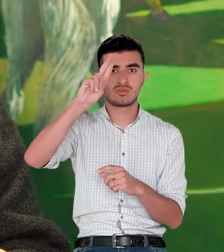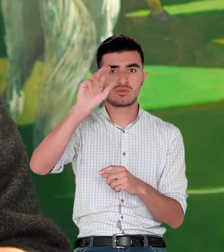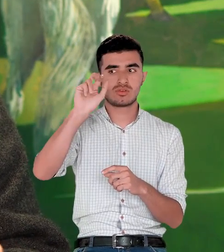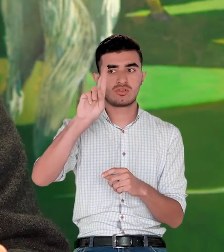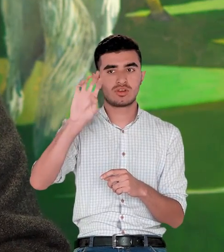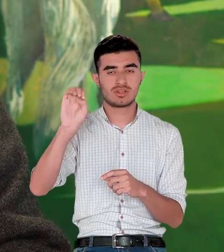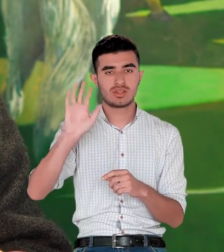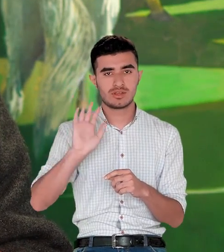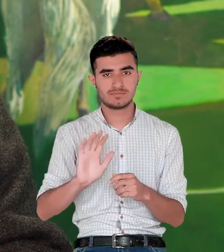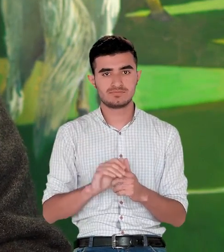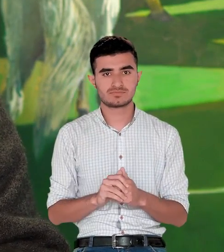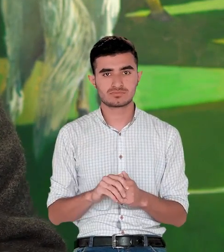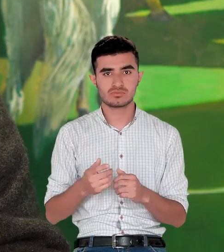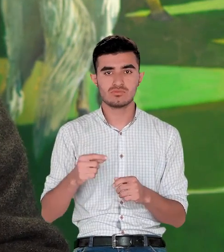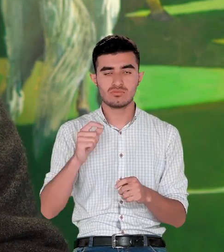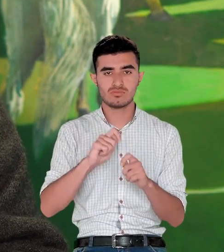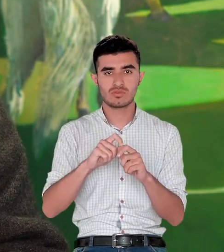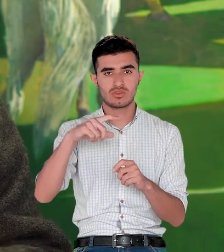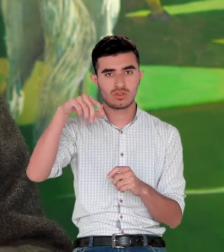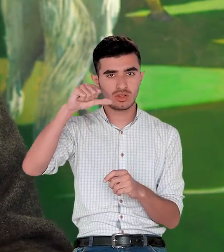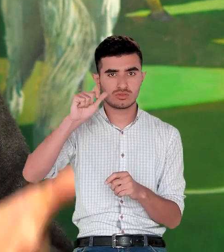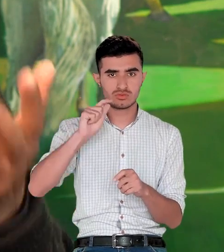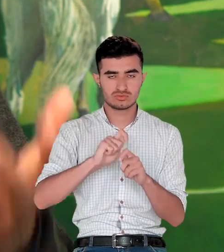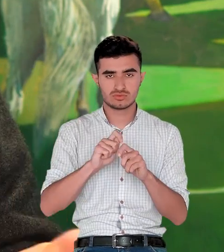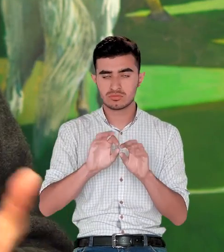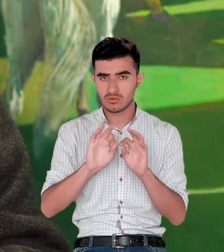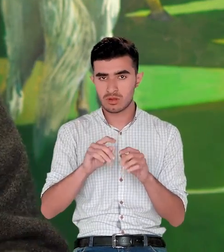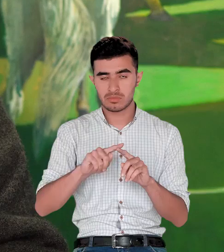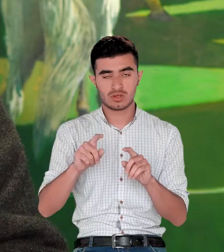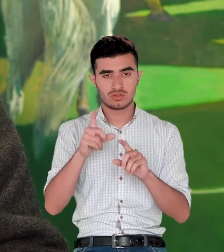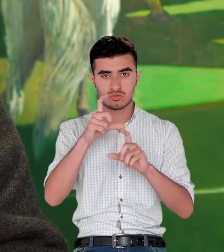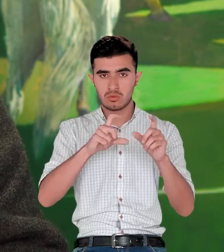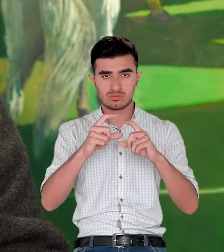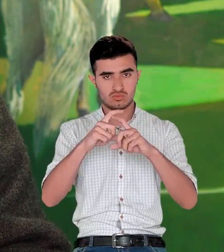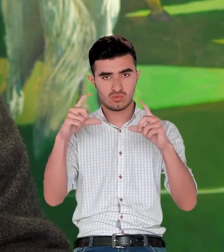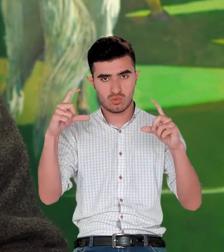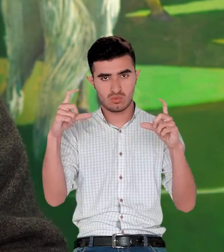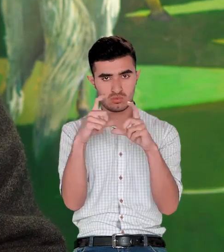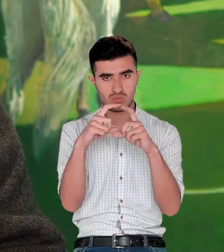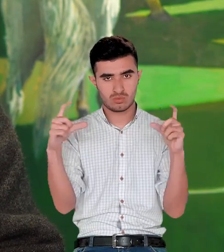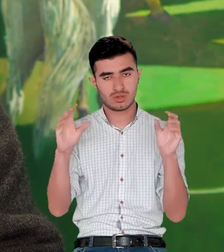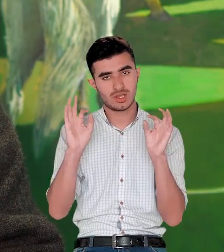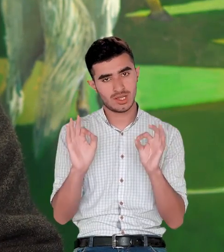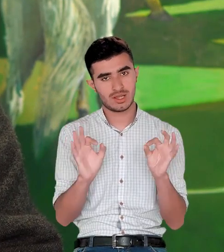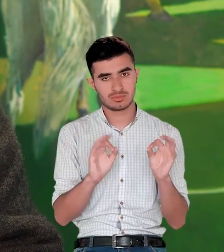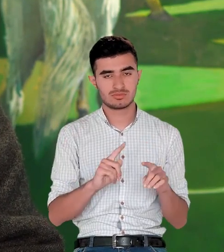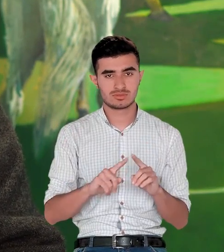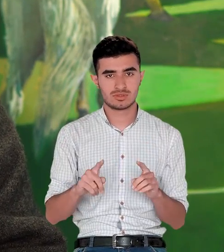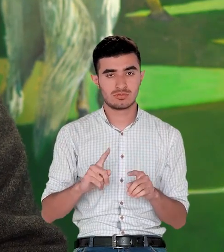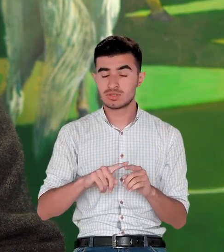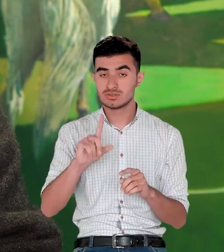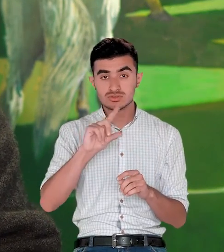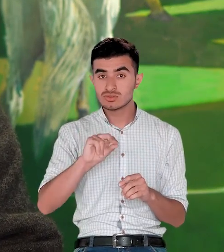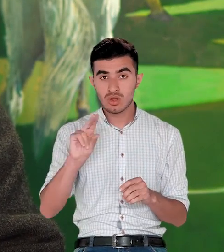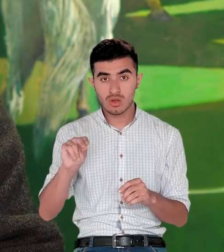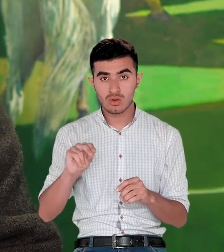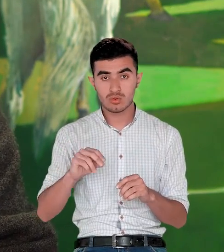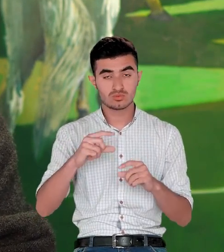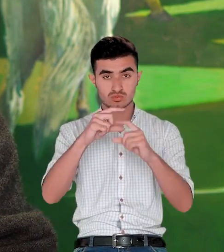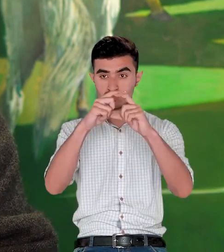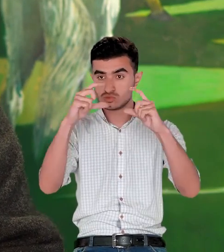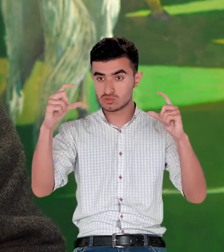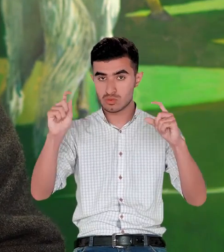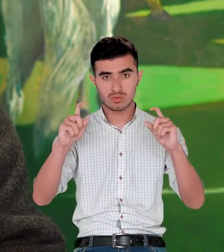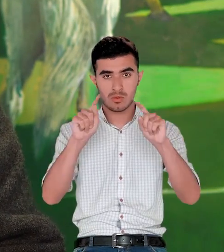تھا، وہ ریکٹینگل ہی ہو جاتی تھی. کہتے نہیں اسکوائر. میں کہا اچھا بھائی. تو پھر وہ لوگوں نے ناپنا شروع